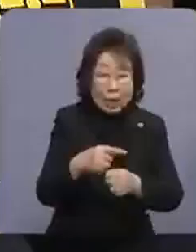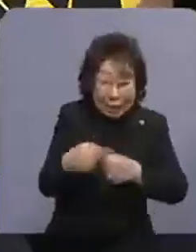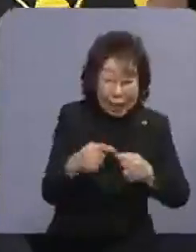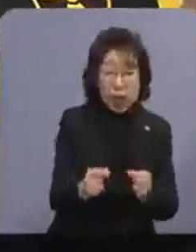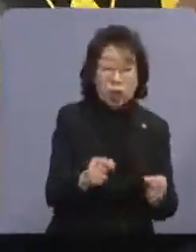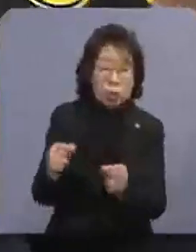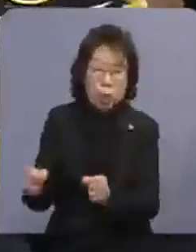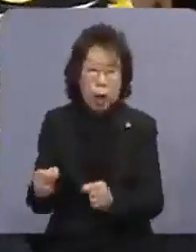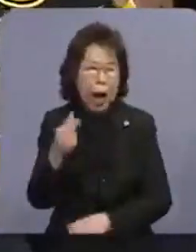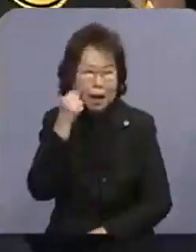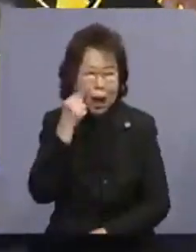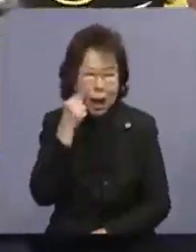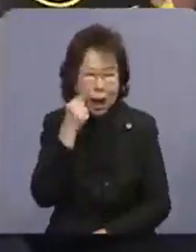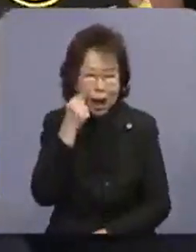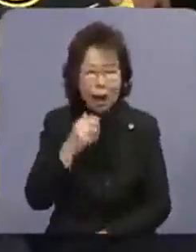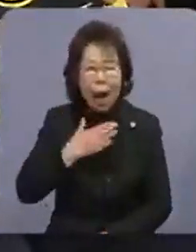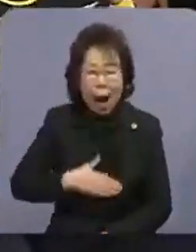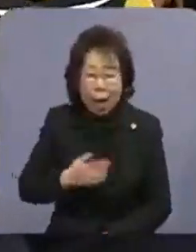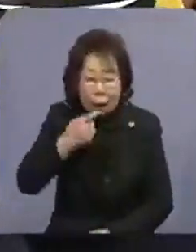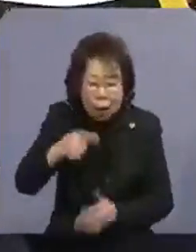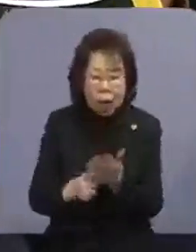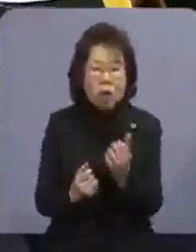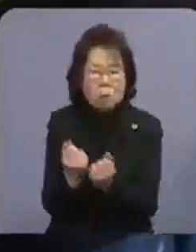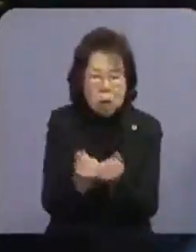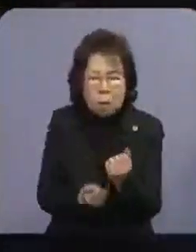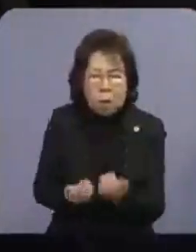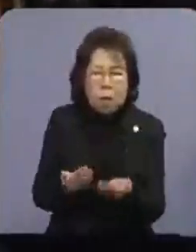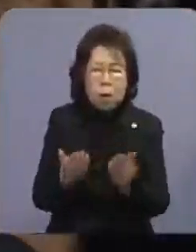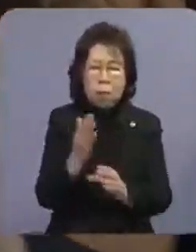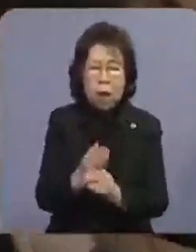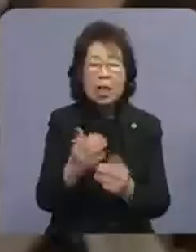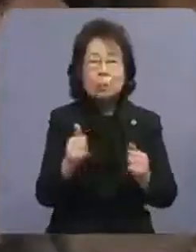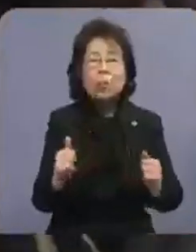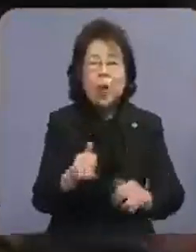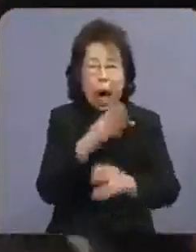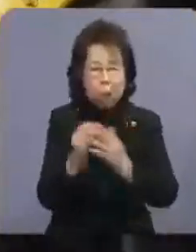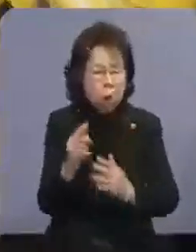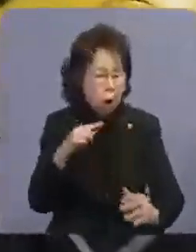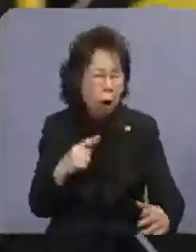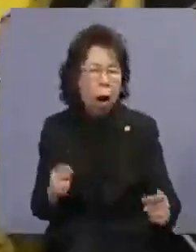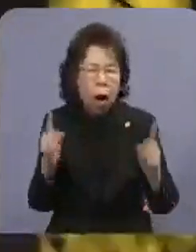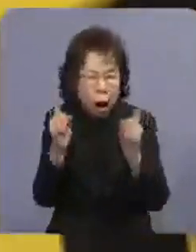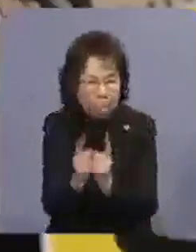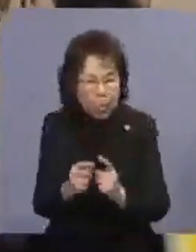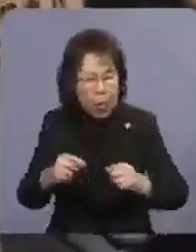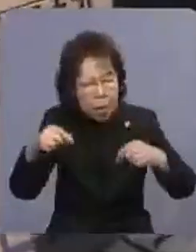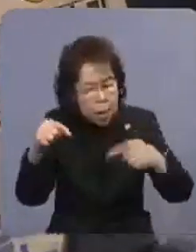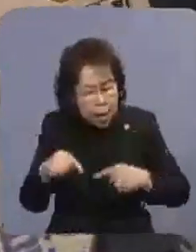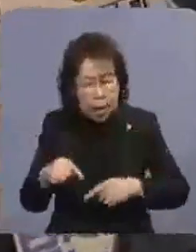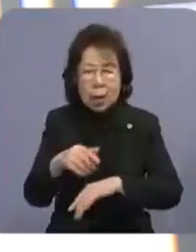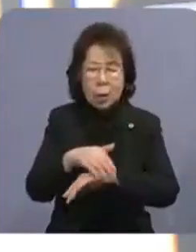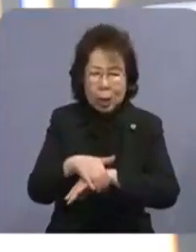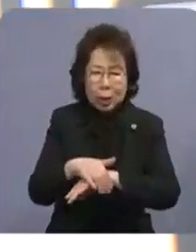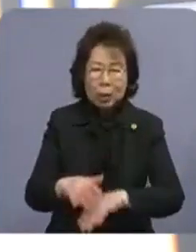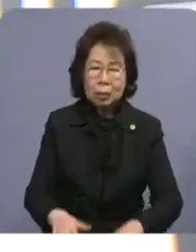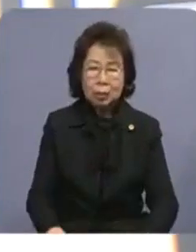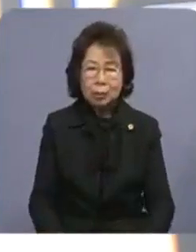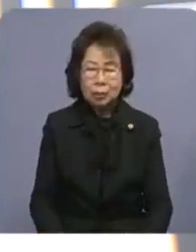연장에 문제점을 알기 쉽게 설명해 나가는 등 시민들과 머리를 맞댄다는 계획입니다